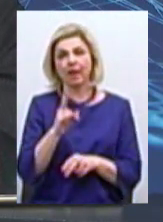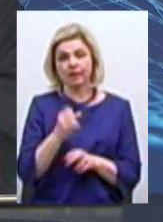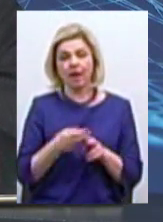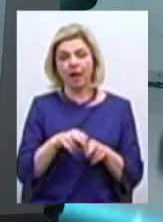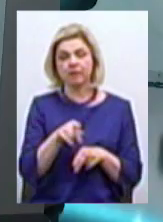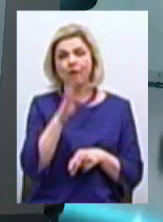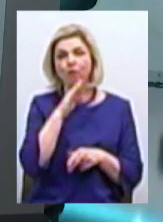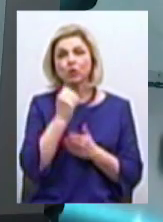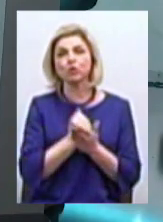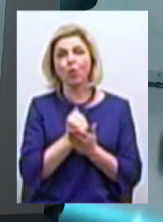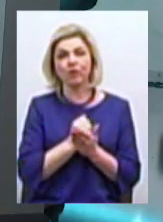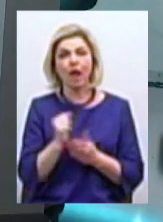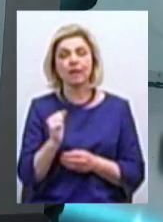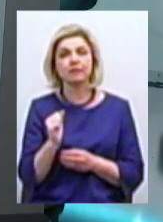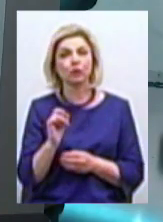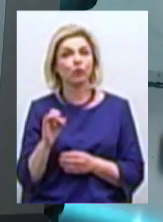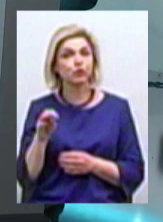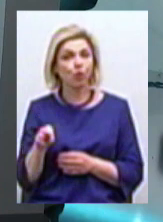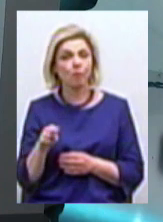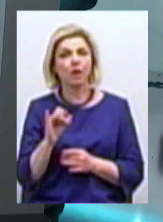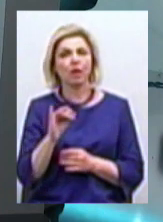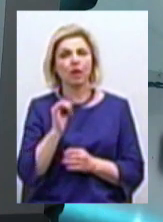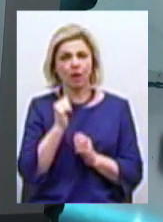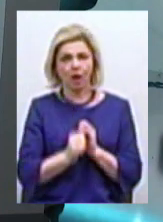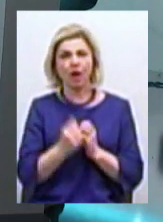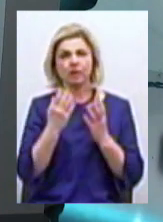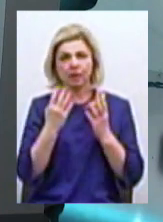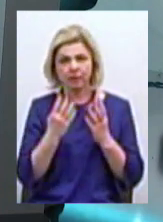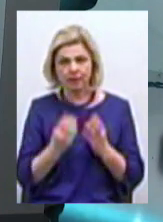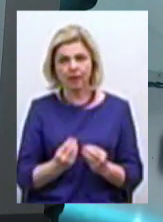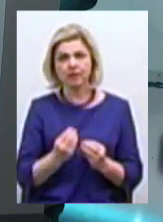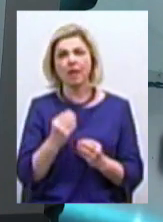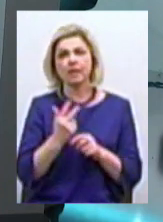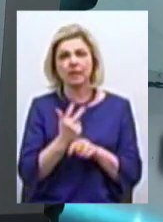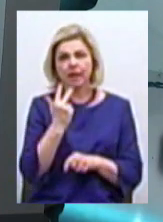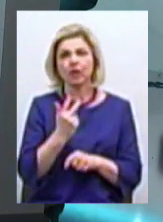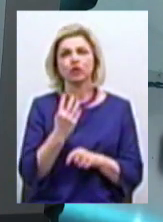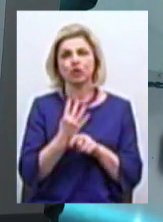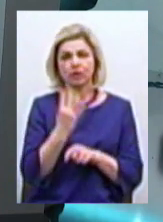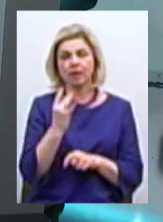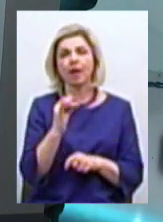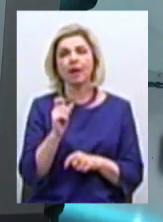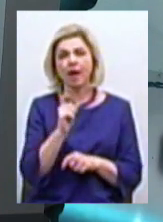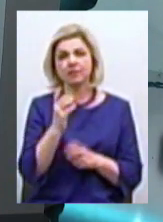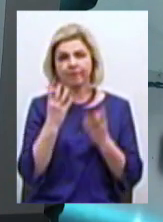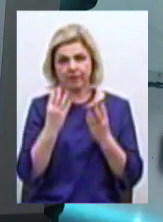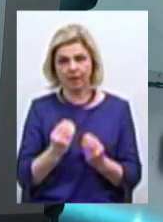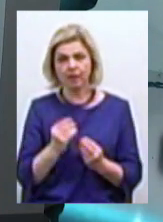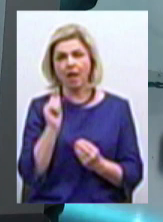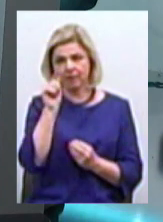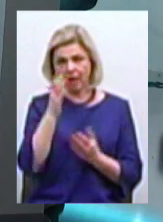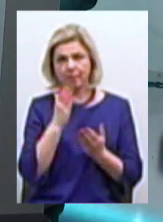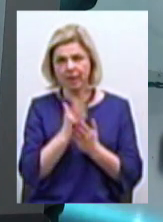Олександрівському водосховищі, і щоденно по 3-4 рази в день, там є відмітки на скелях,